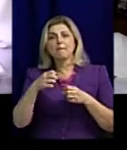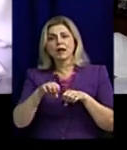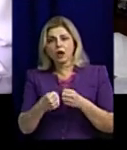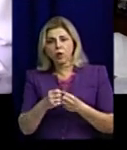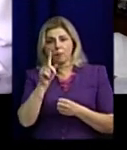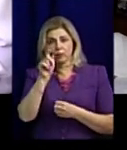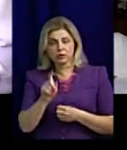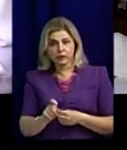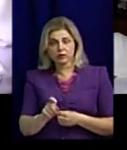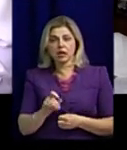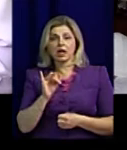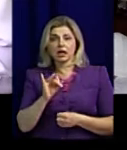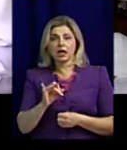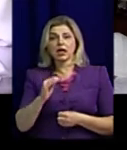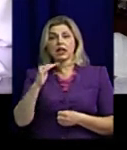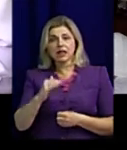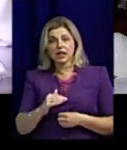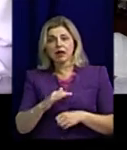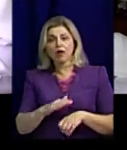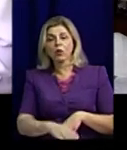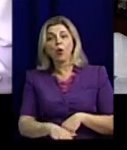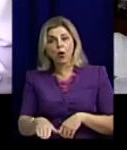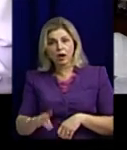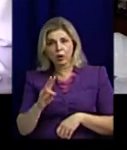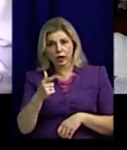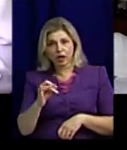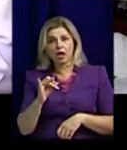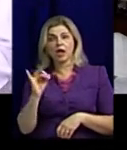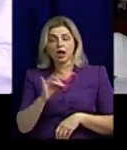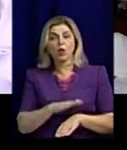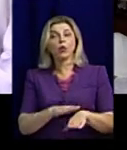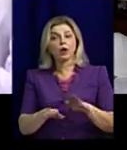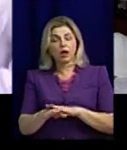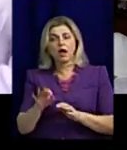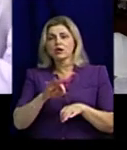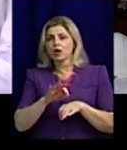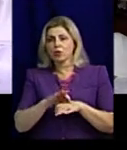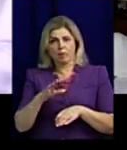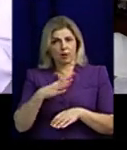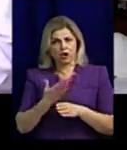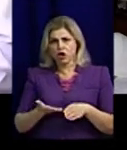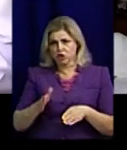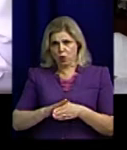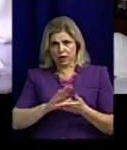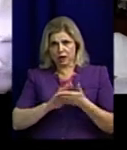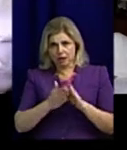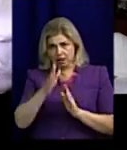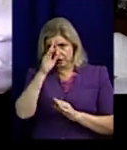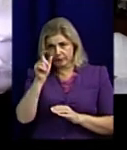травми нижньої та верхньої кінцівки. Хворий був в важкому стані, нестабільний, тому він